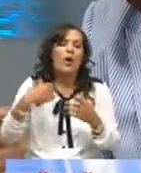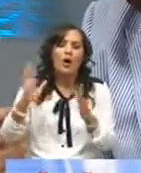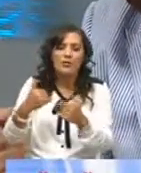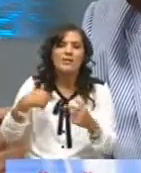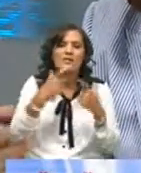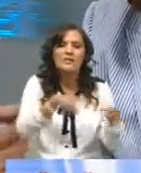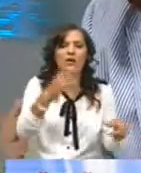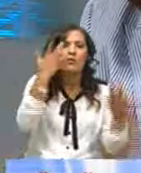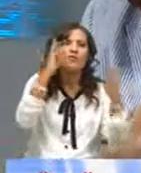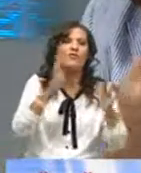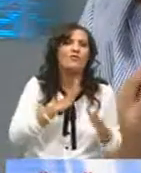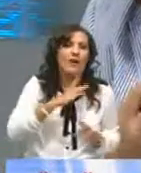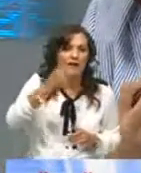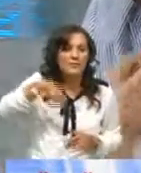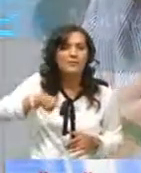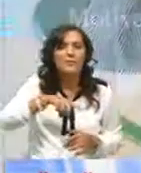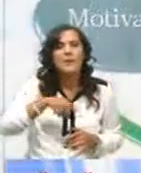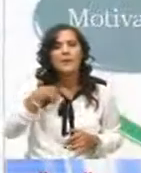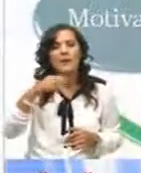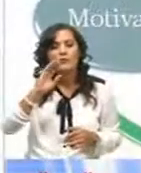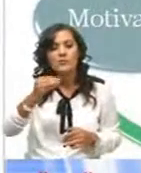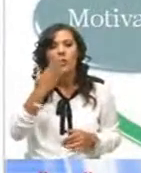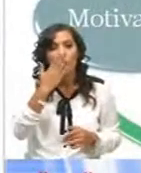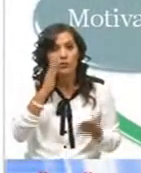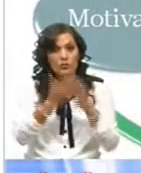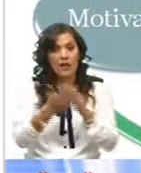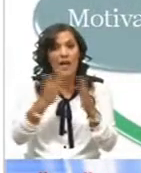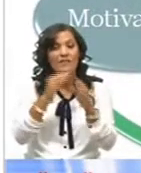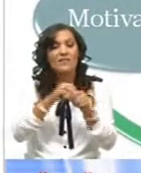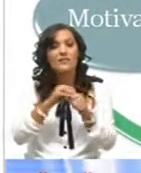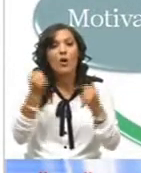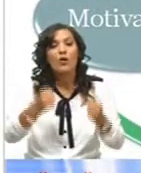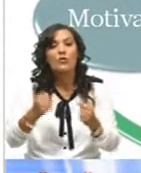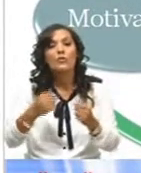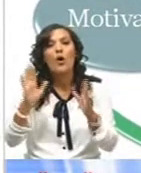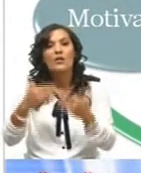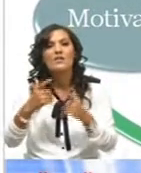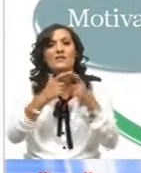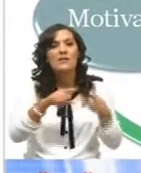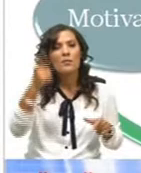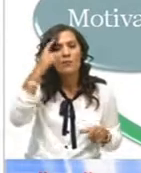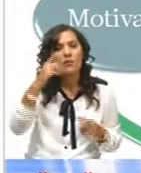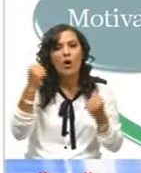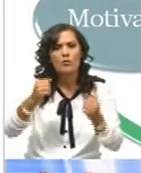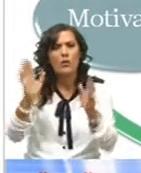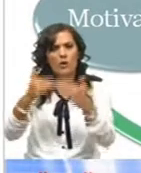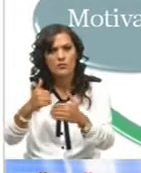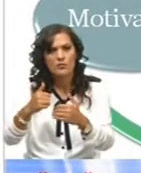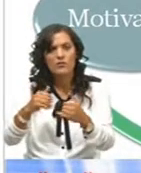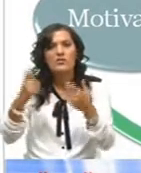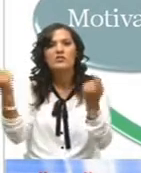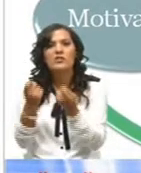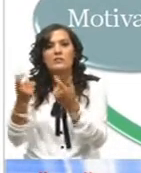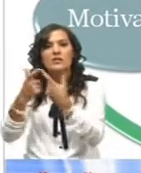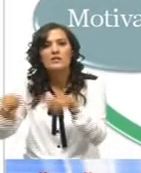salon diye bir kültür var benim çocuğum okul döneminde ise evlerde oturma odası salon mantığı yerine oturma odası ve